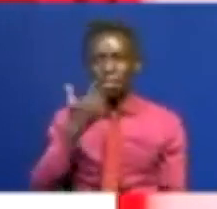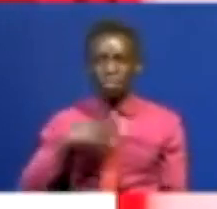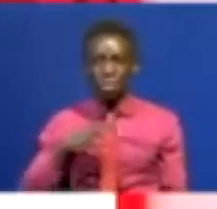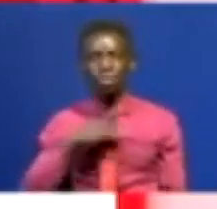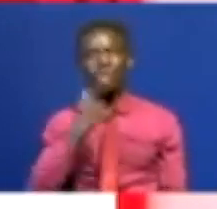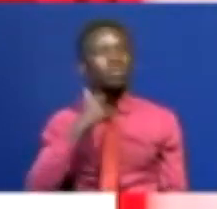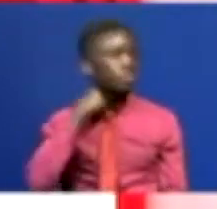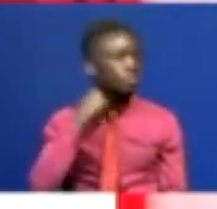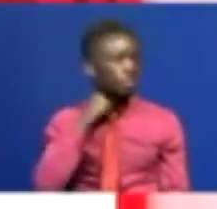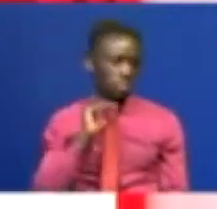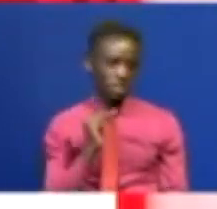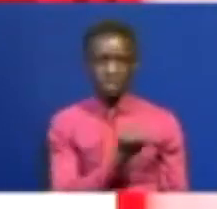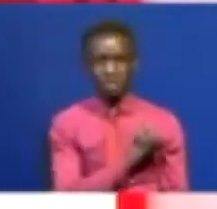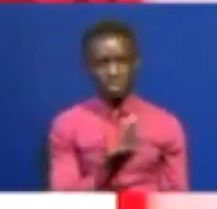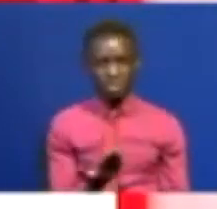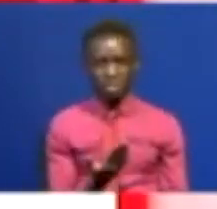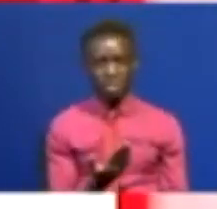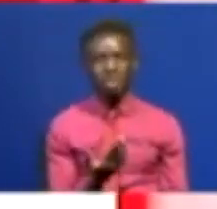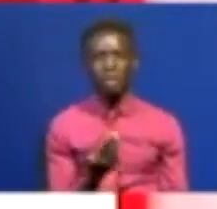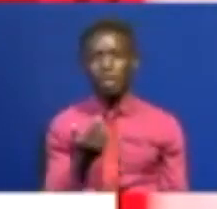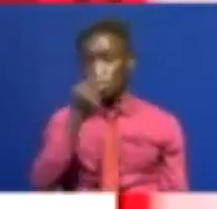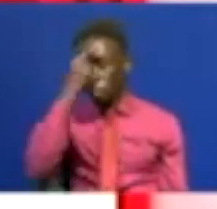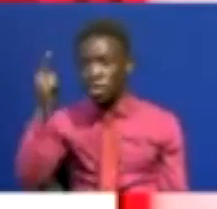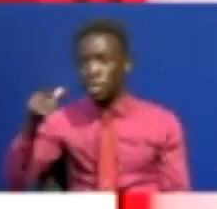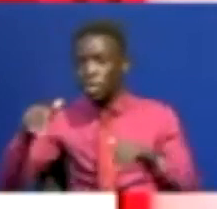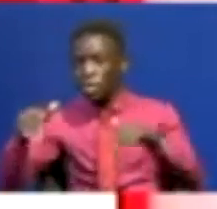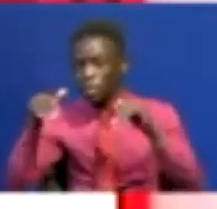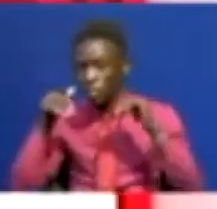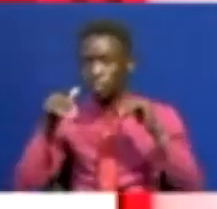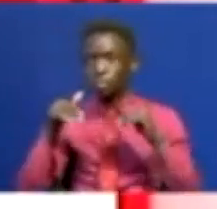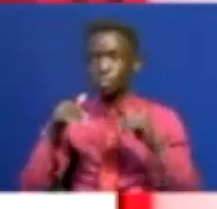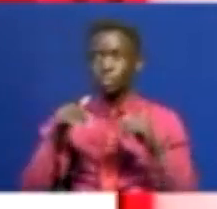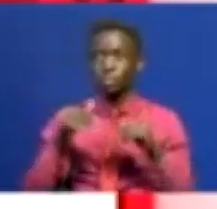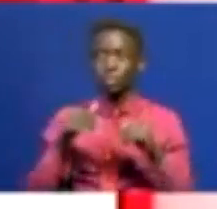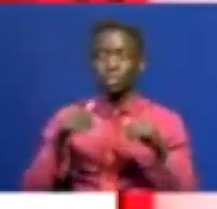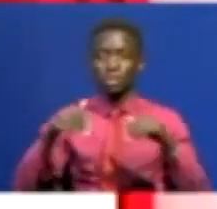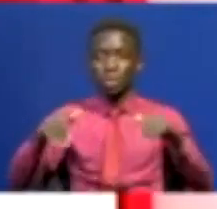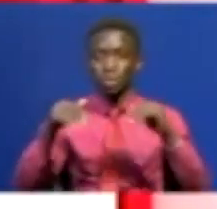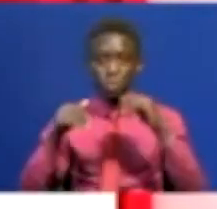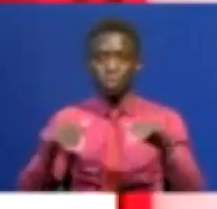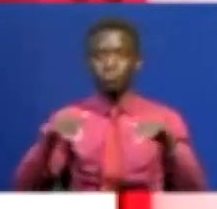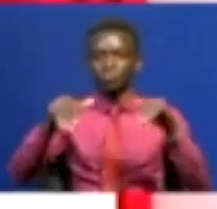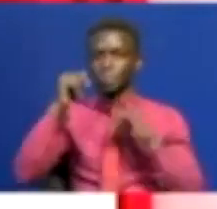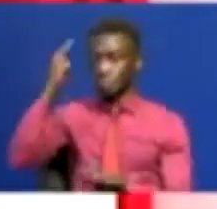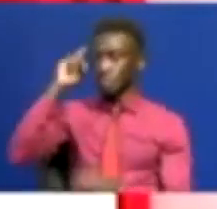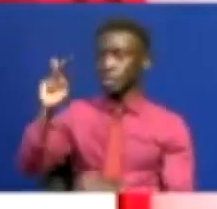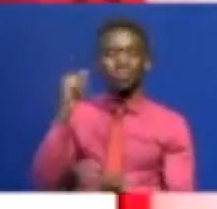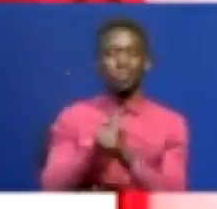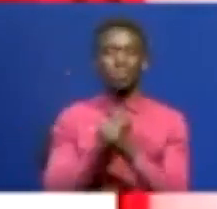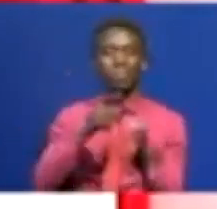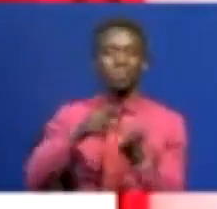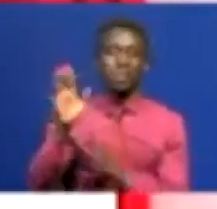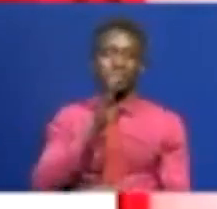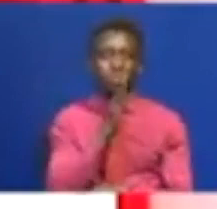wametuzoea, kwa sababu walikuwa wanangojea ati Kenya haitaweza kulipa madeni yake. Walikuwa